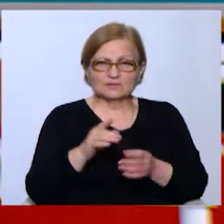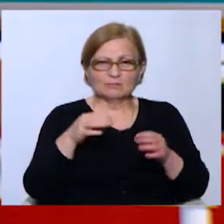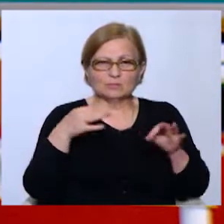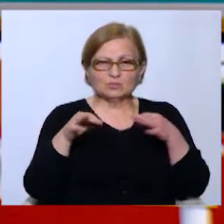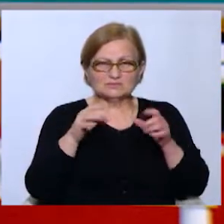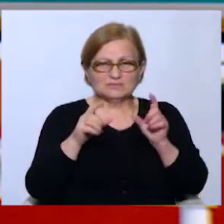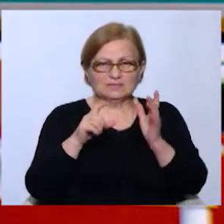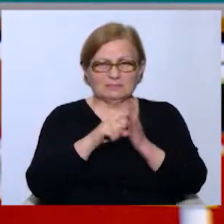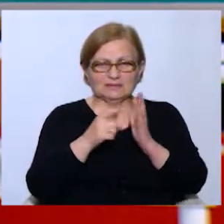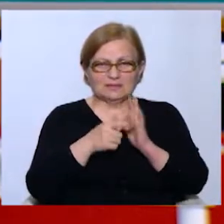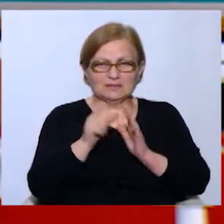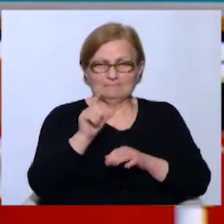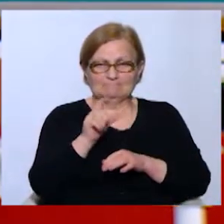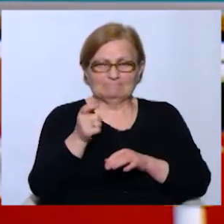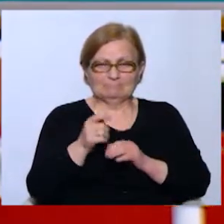ფურცლები.